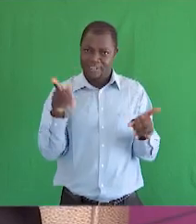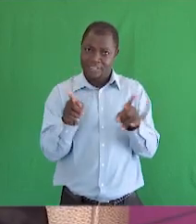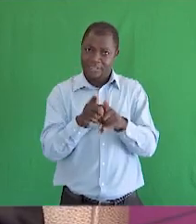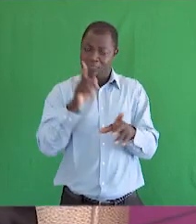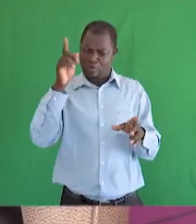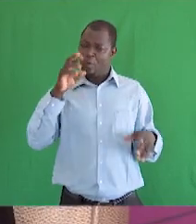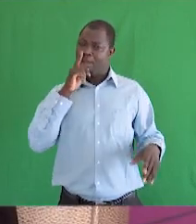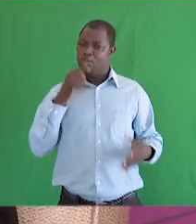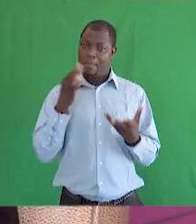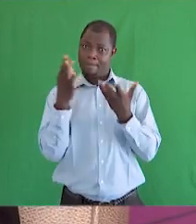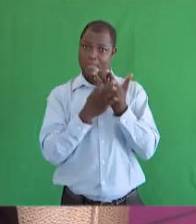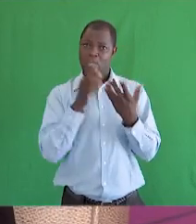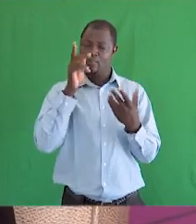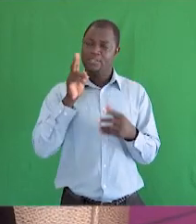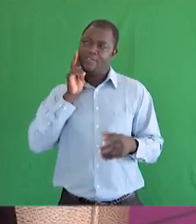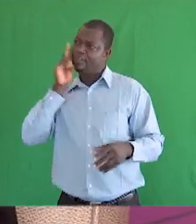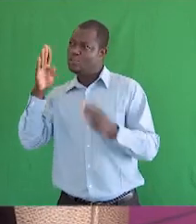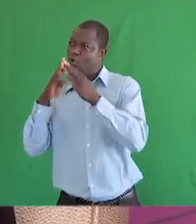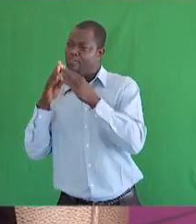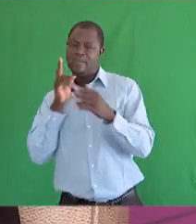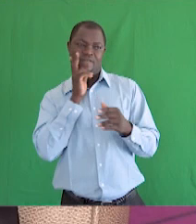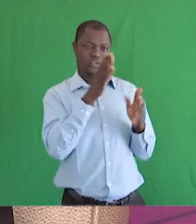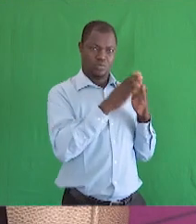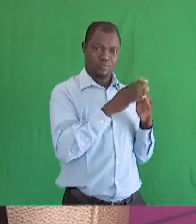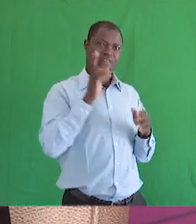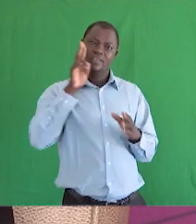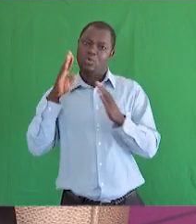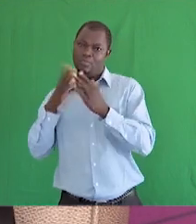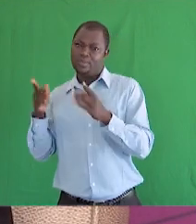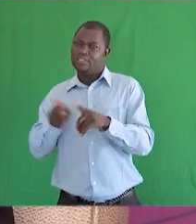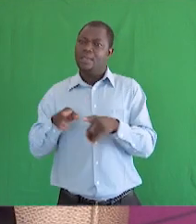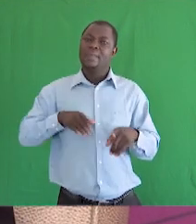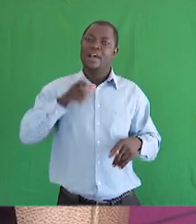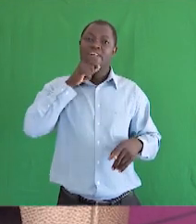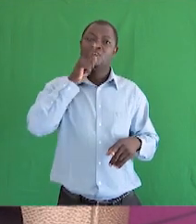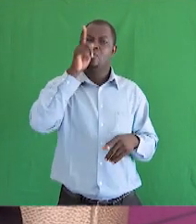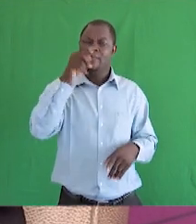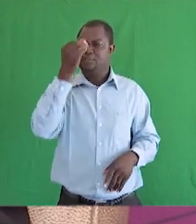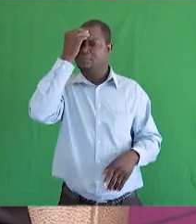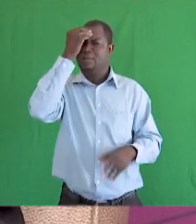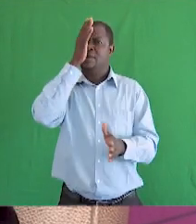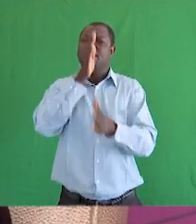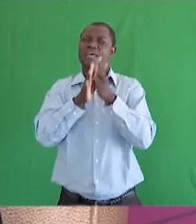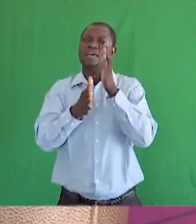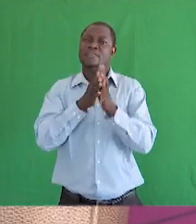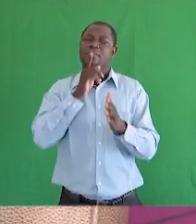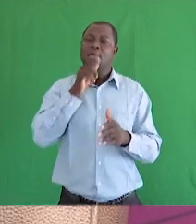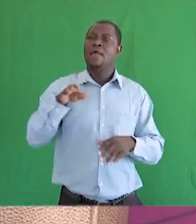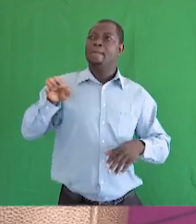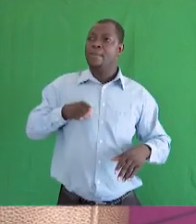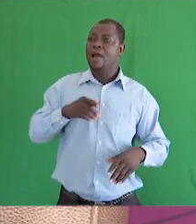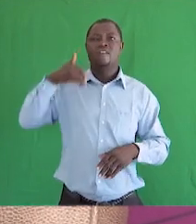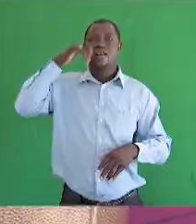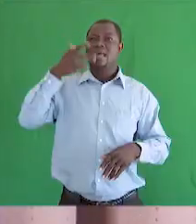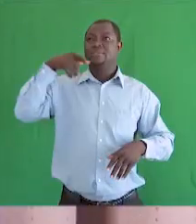matorana edzai kushanyirana ndinochema kumbira kuvabereki vabereki musa kumbuke mukanzwa mwana achiti namba dzenyu dzine mukomana